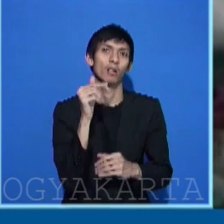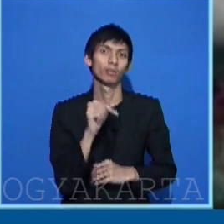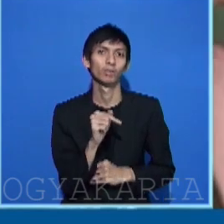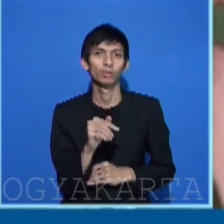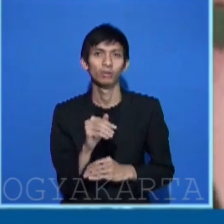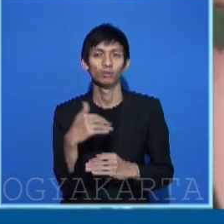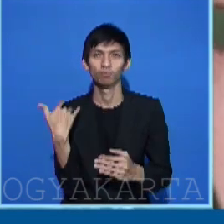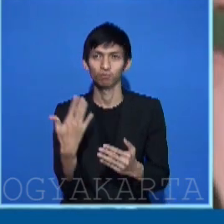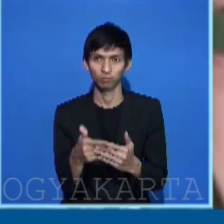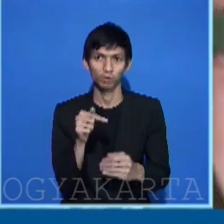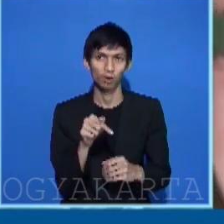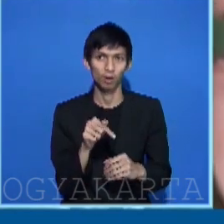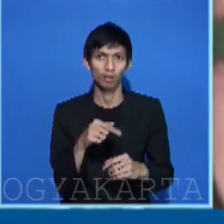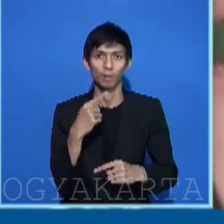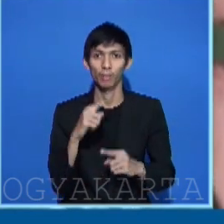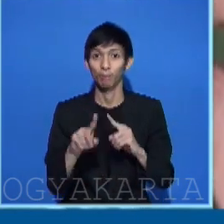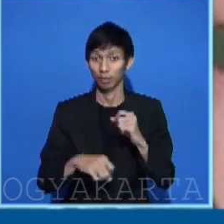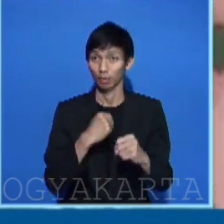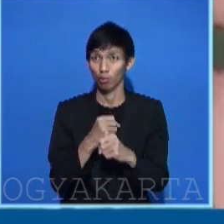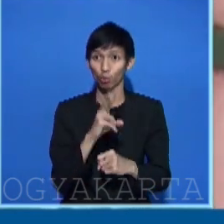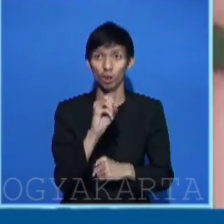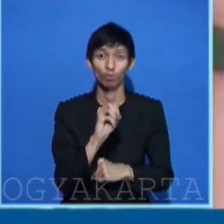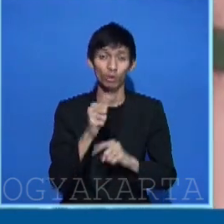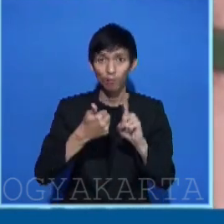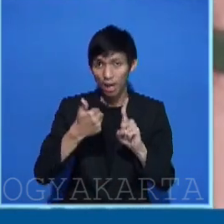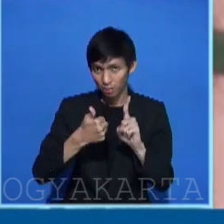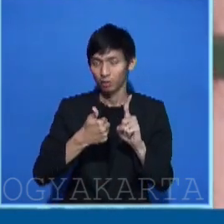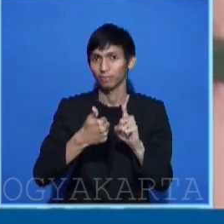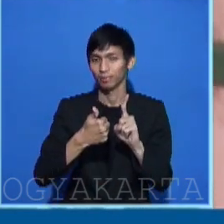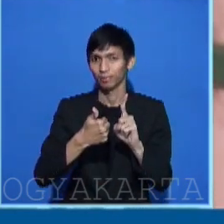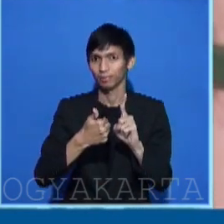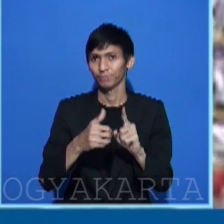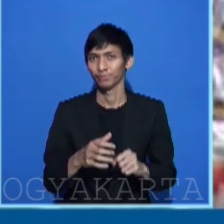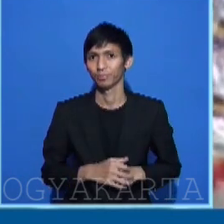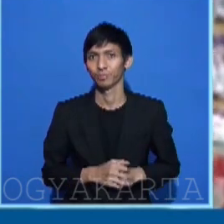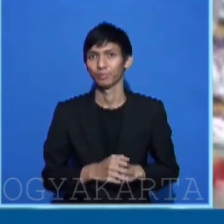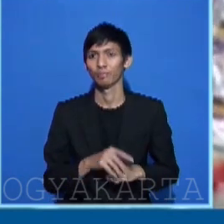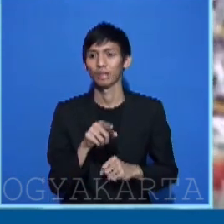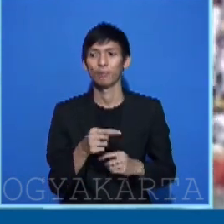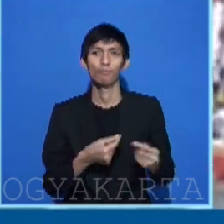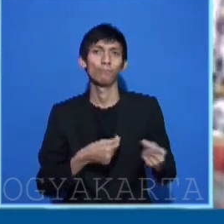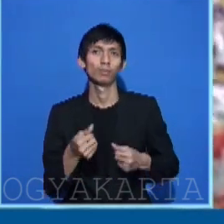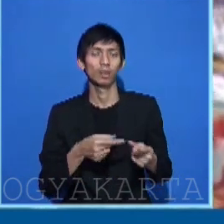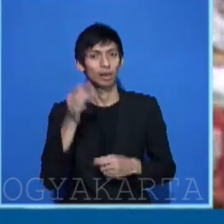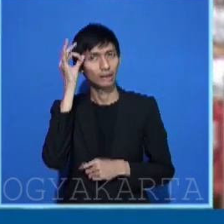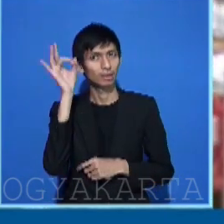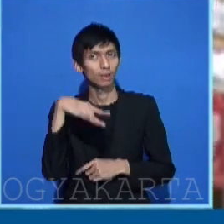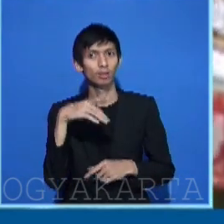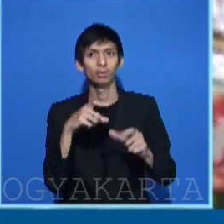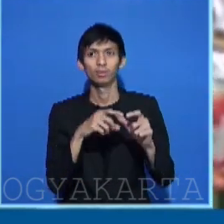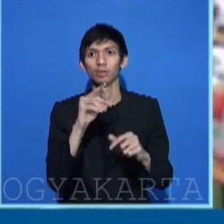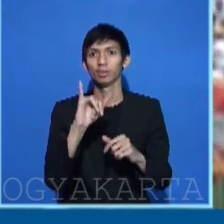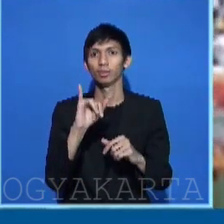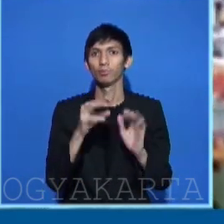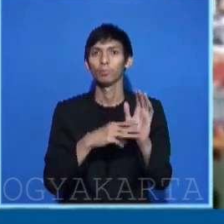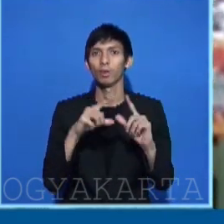mekaten menika, ing taun 2016 peken tradisional Kembang Sari utawi ingkang kaluka peken desa Sri Martani